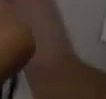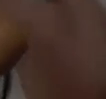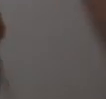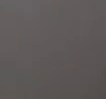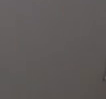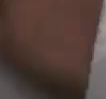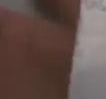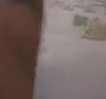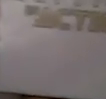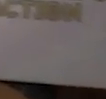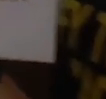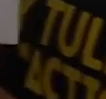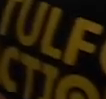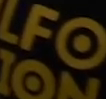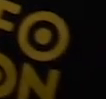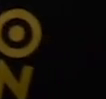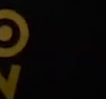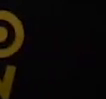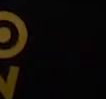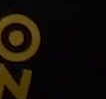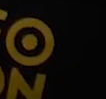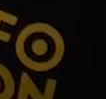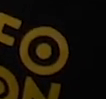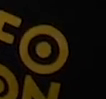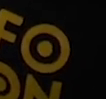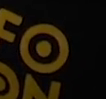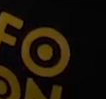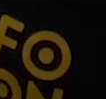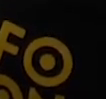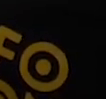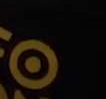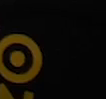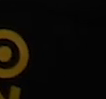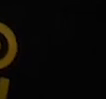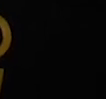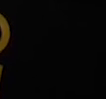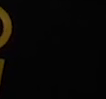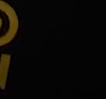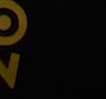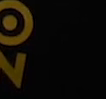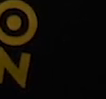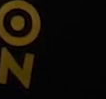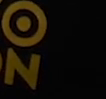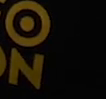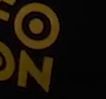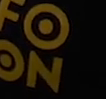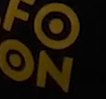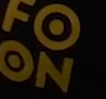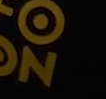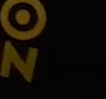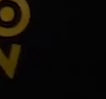So sige po ma'am, mamaya po ay kayo po ay magkikita-kita kasama po nung nanay ng boyfriend po ng anak ninyo.